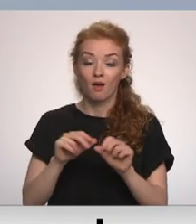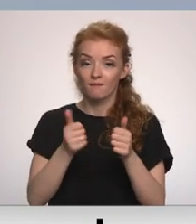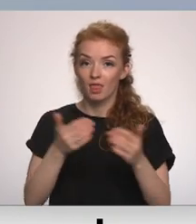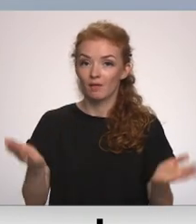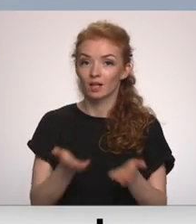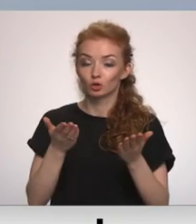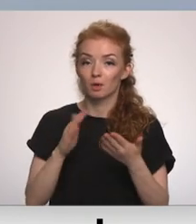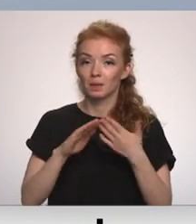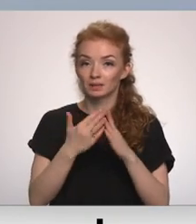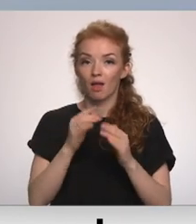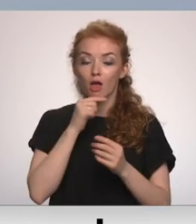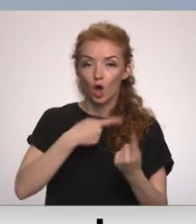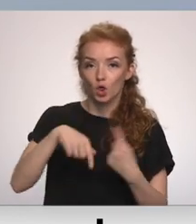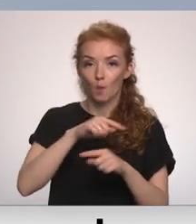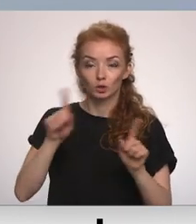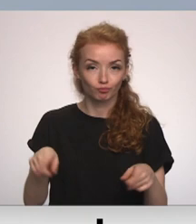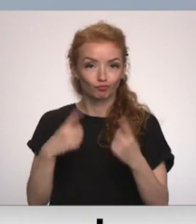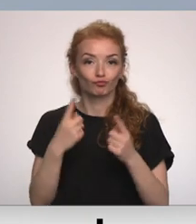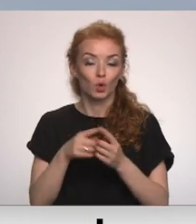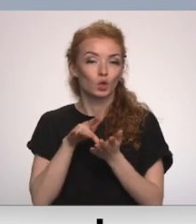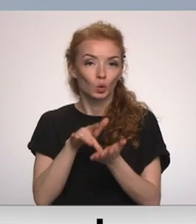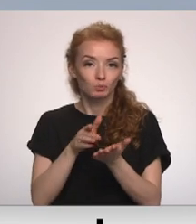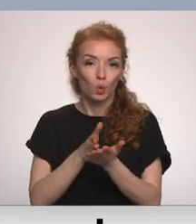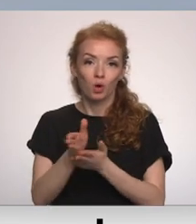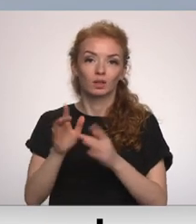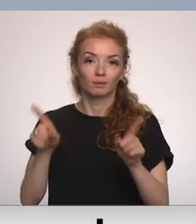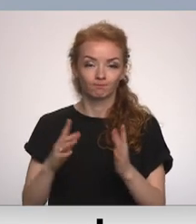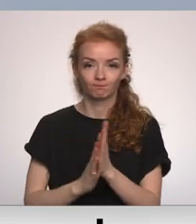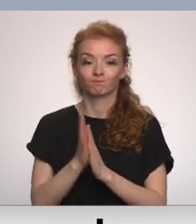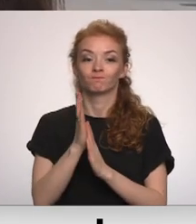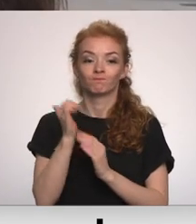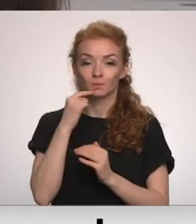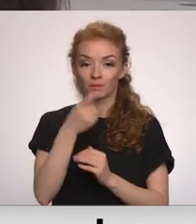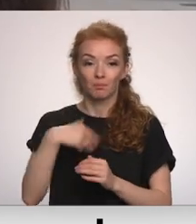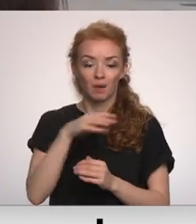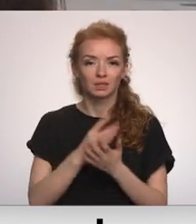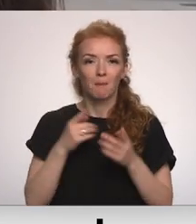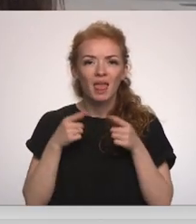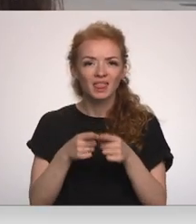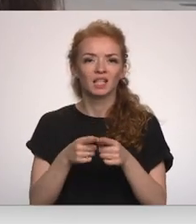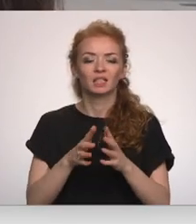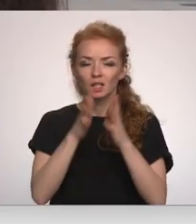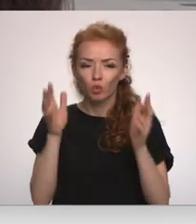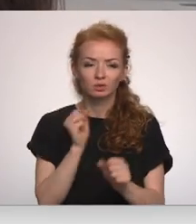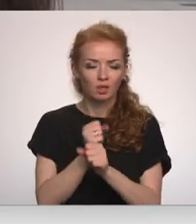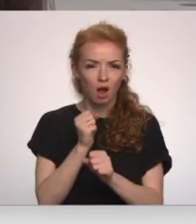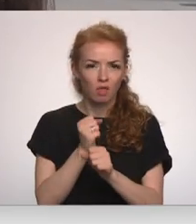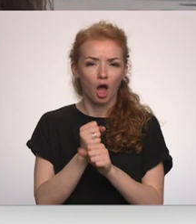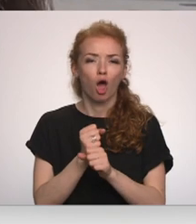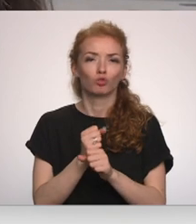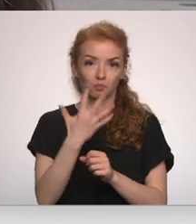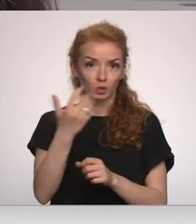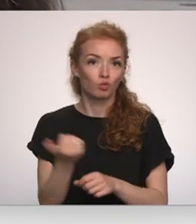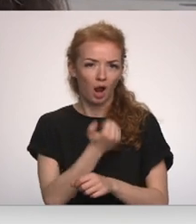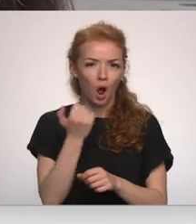veicinot pilsētas ekonomisko izaugsmi un turisma nozares attīstību. Mēs esam mērķtiecīgi strādājuši vairākus gadus, vairāk kā 5